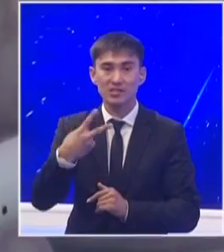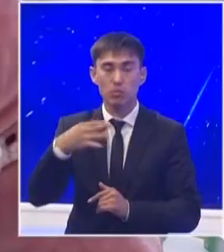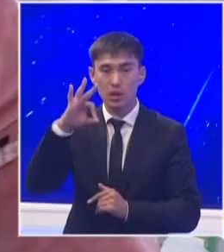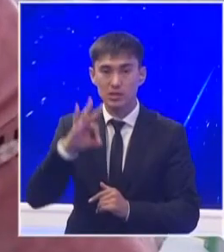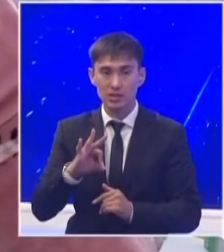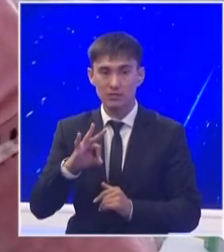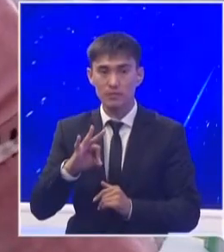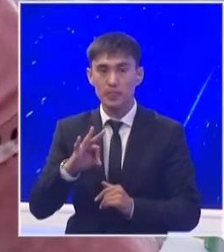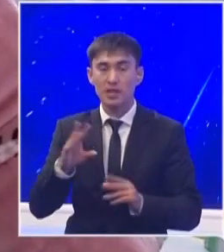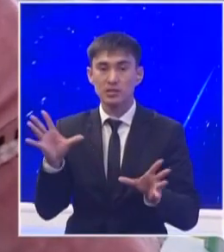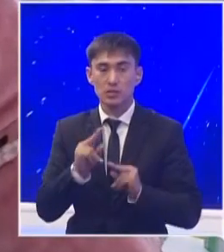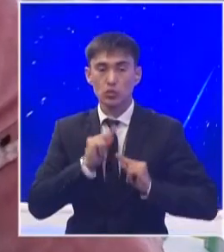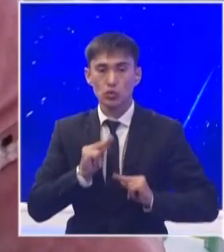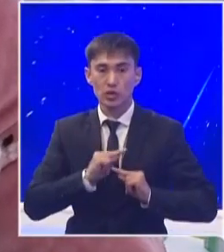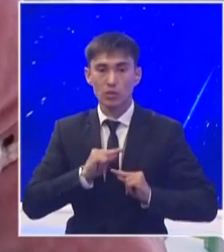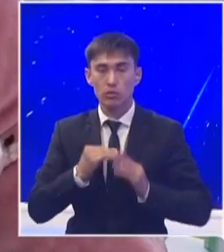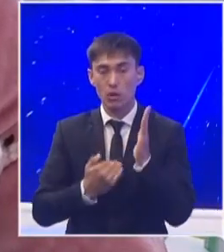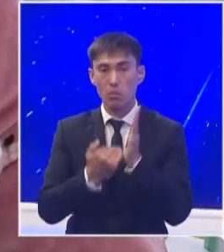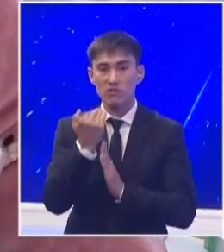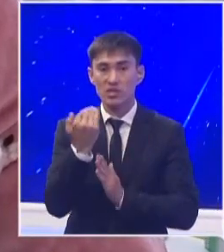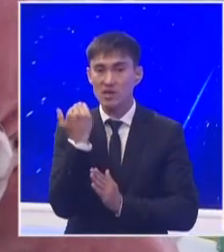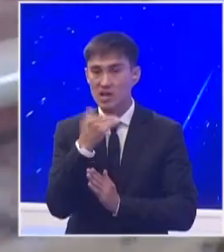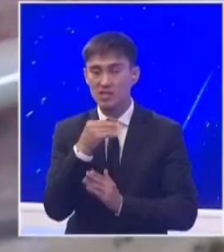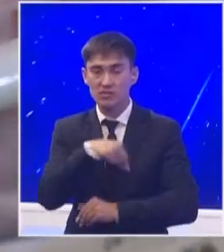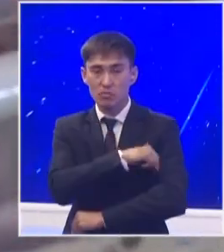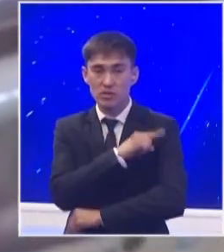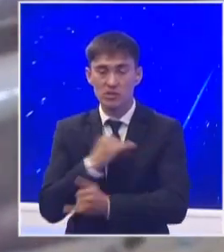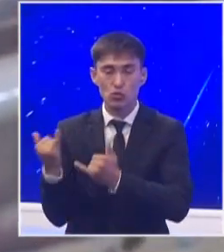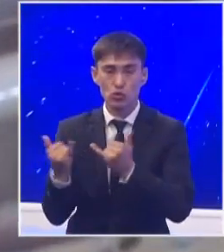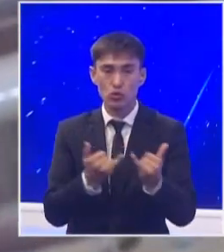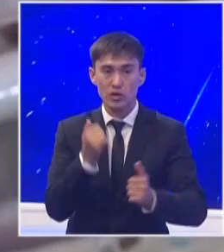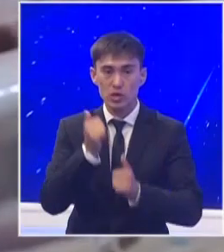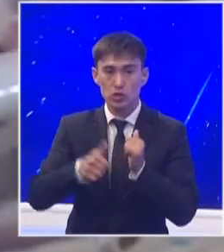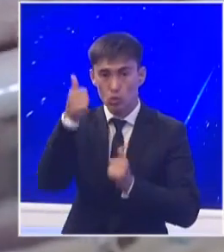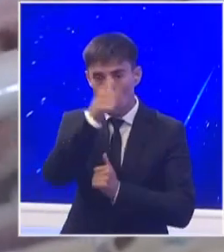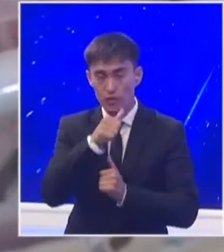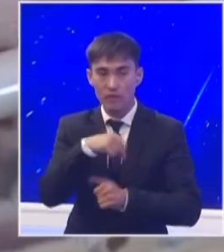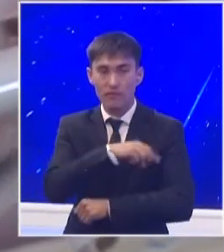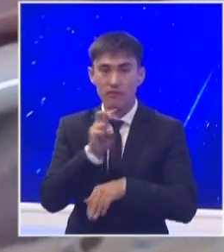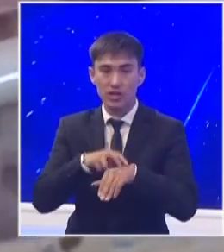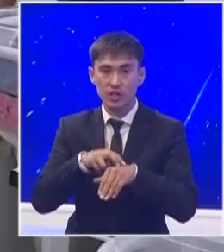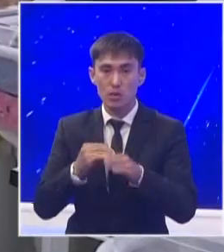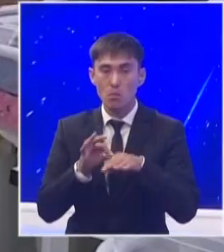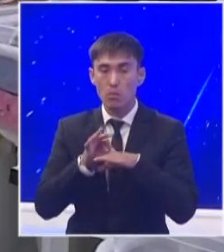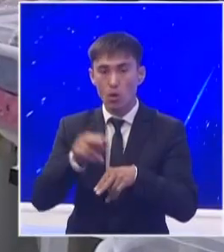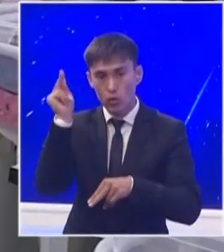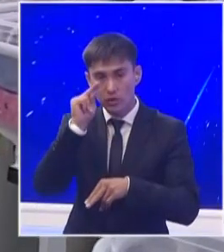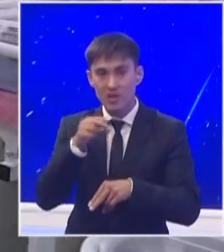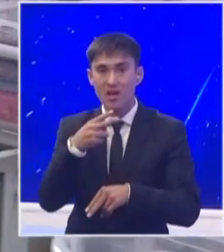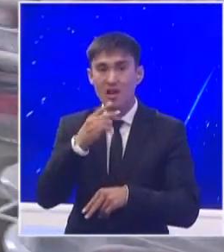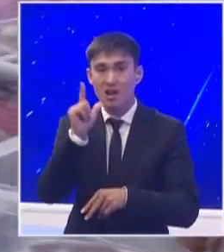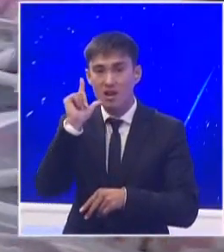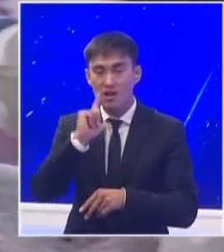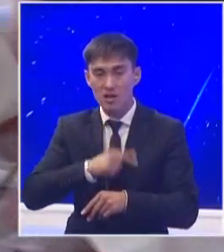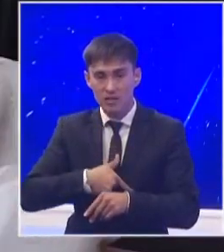сотрудники перинатального центра работают и над повышением качества медицинских услуг. Ежегодно врачи клиники проходят повышение квалификации в Литве,